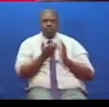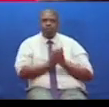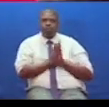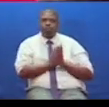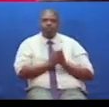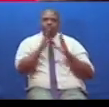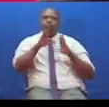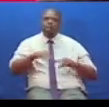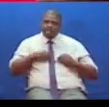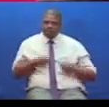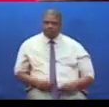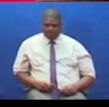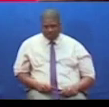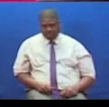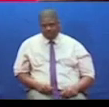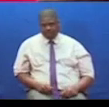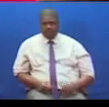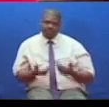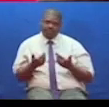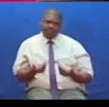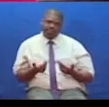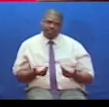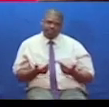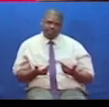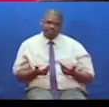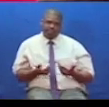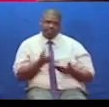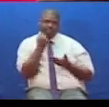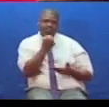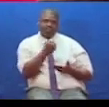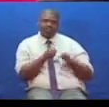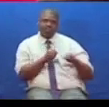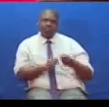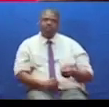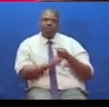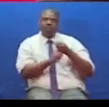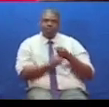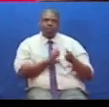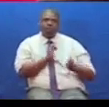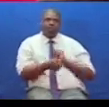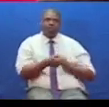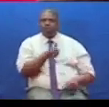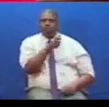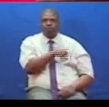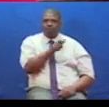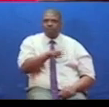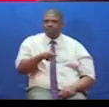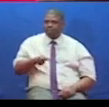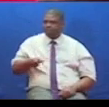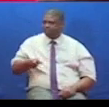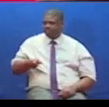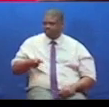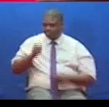imekubaliwa. Kwa hiyo hii bajeti naiunga mkono kwa niaba ya wananchi wa